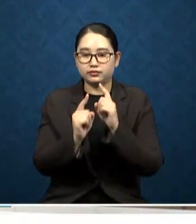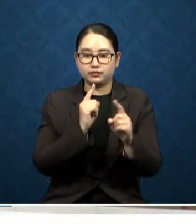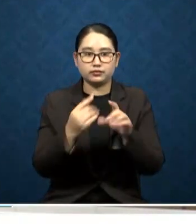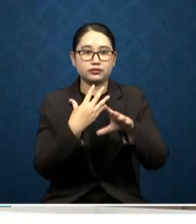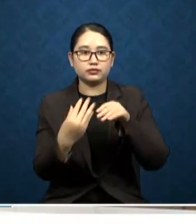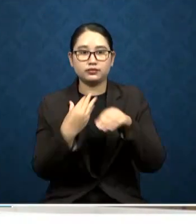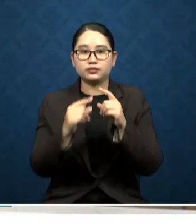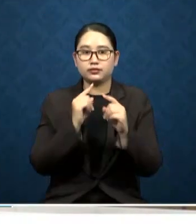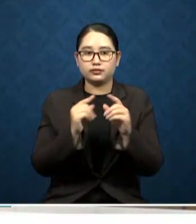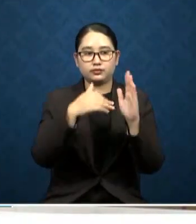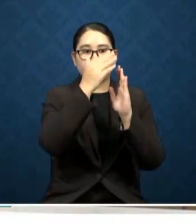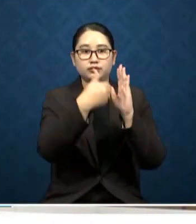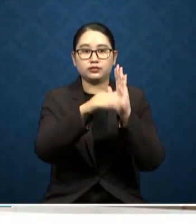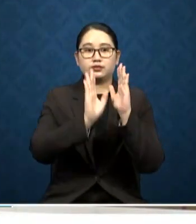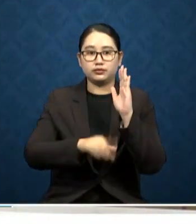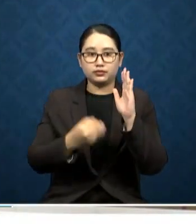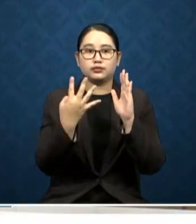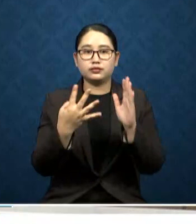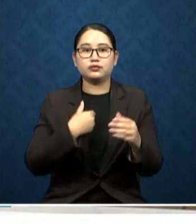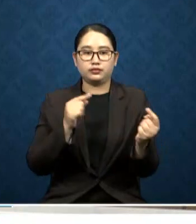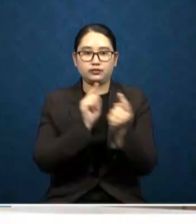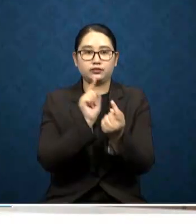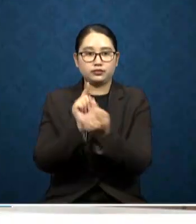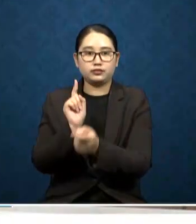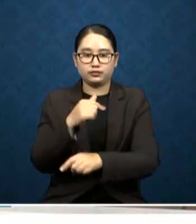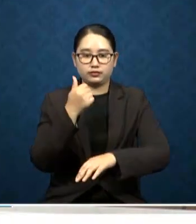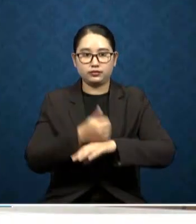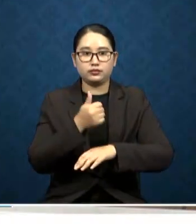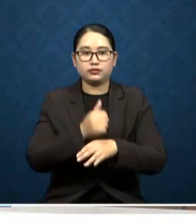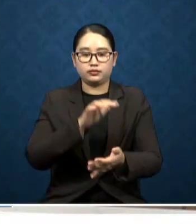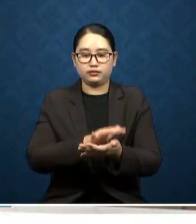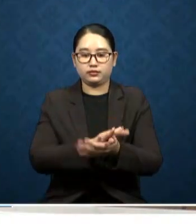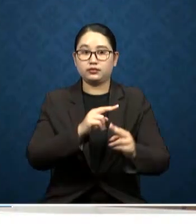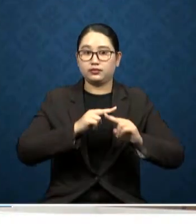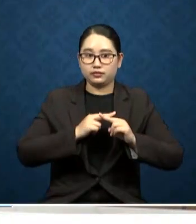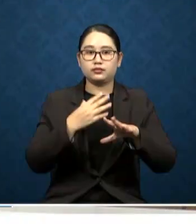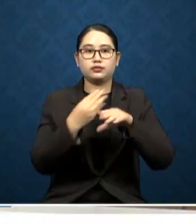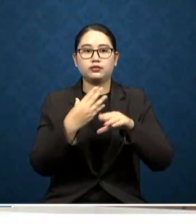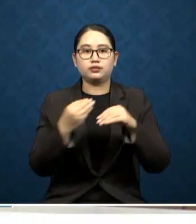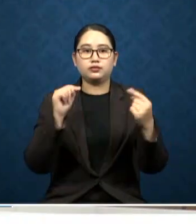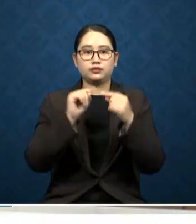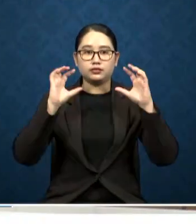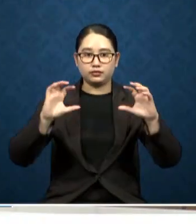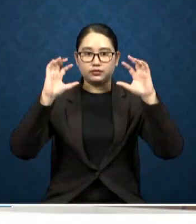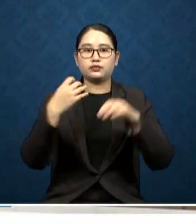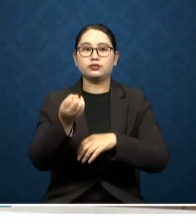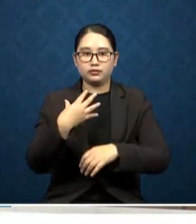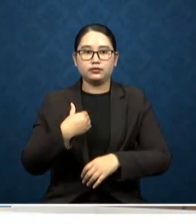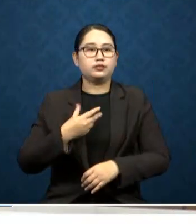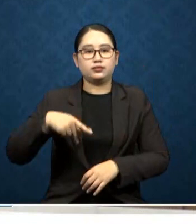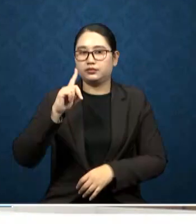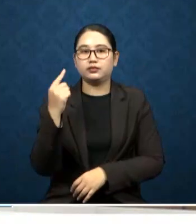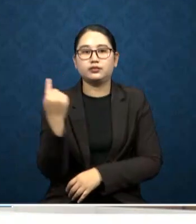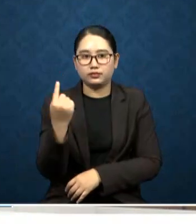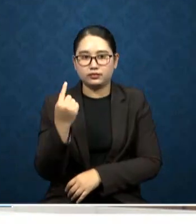เปลี่ยนทำเวที 4ภูมิภาคเราพบว่าผู้บริหารโรงเรียนเอกชนที่มาร่วมกันกับรัฐเนี่ยเขาบอกว่าได้อันเดียวอ่ะท่าน